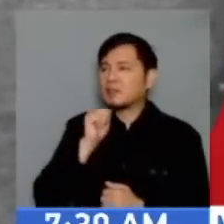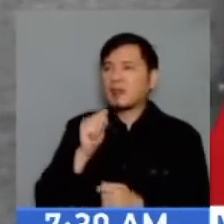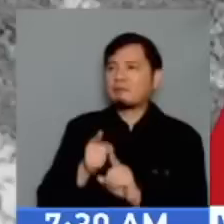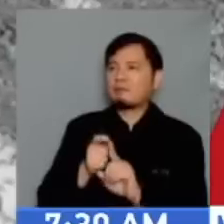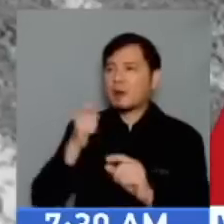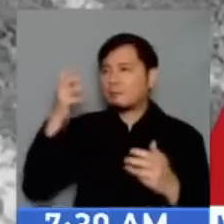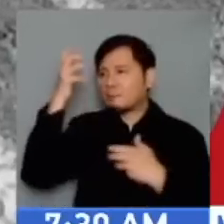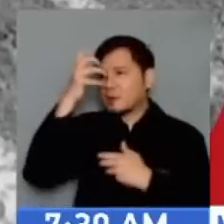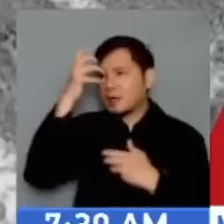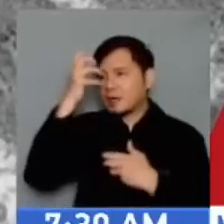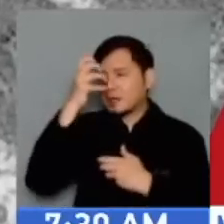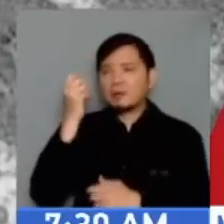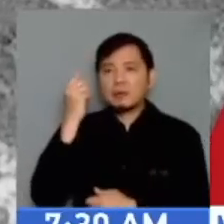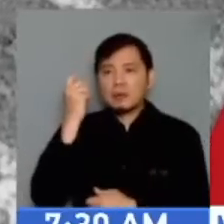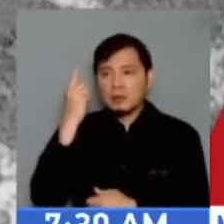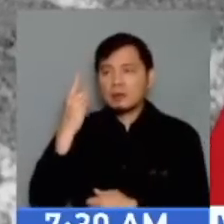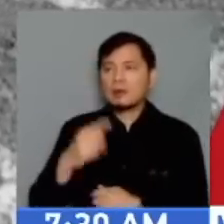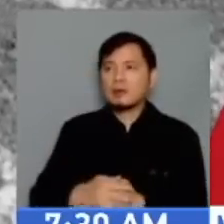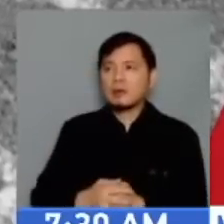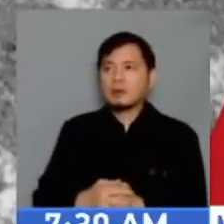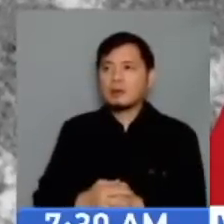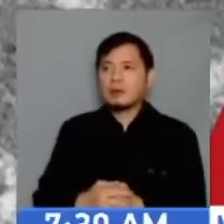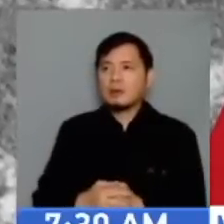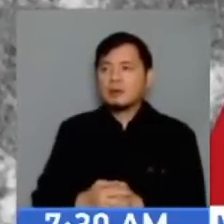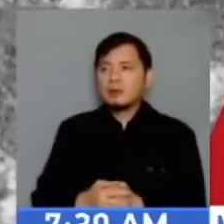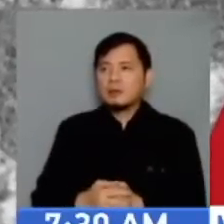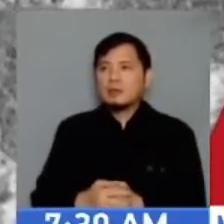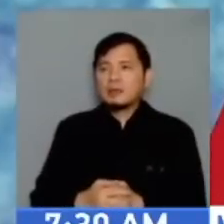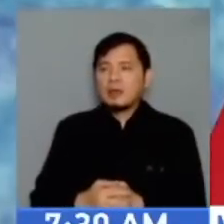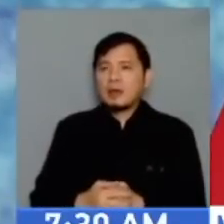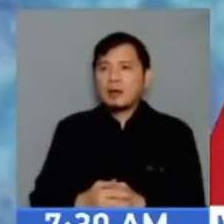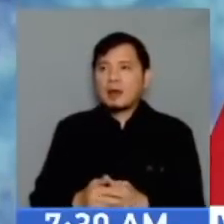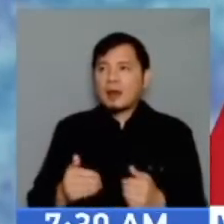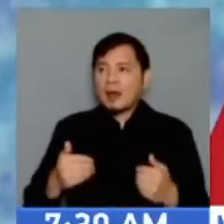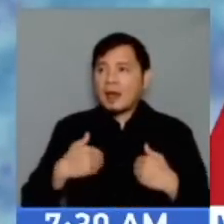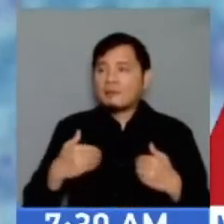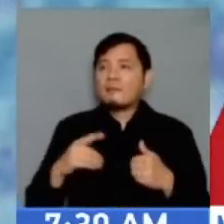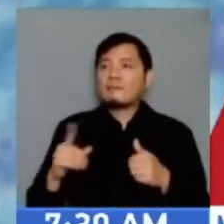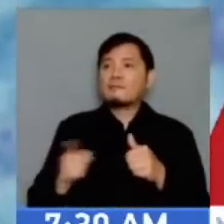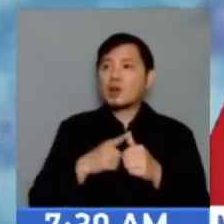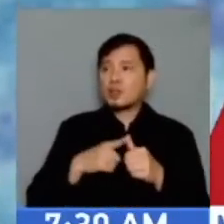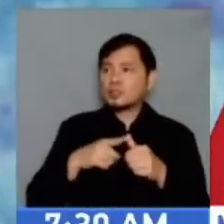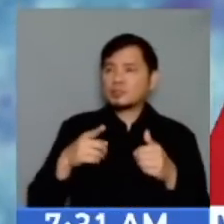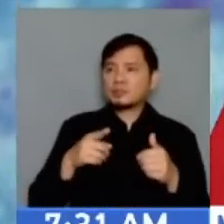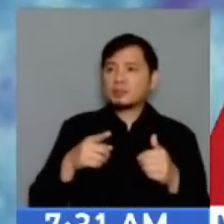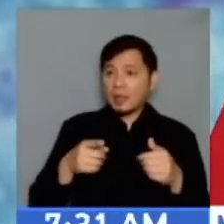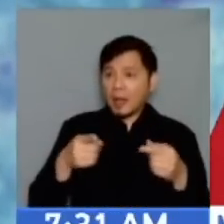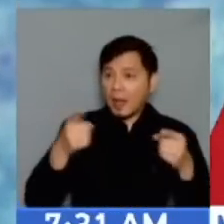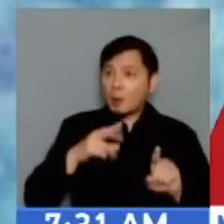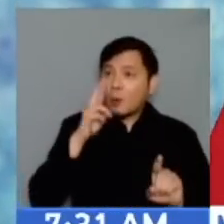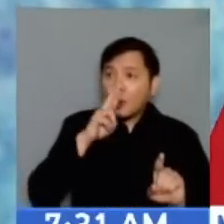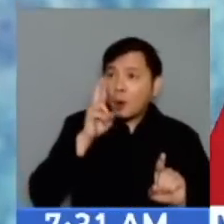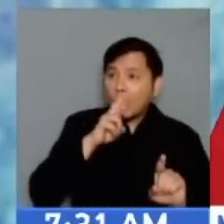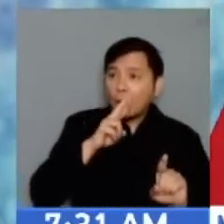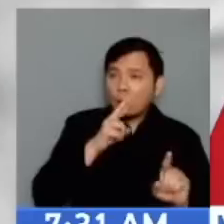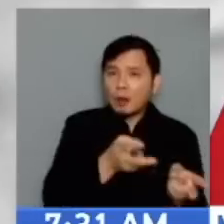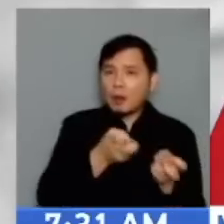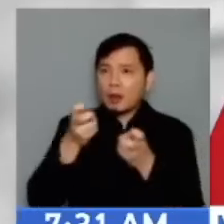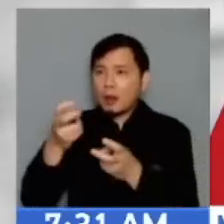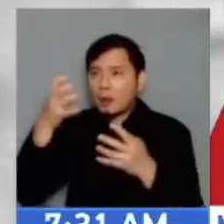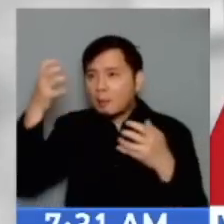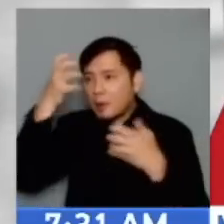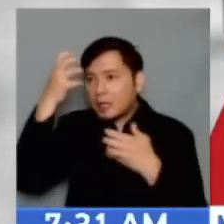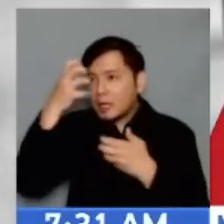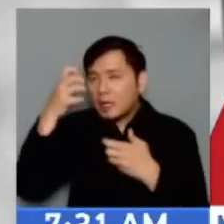sa monkeys na nahawa sa rodents. So, ang usual is nakukuha talaga siya sa mga rodents